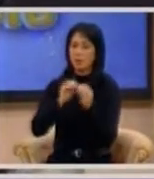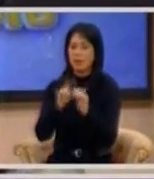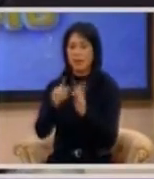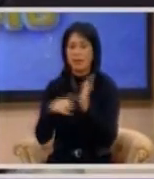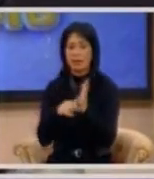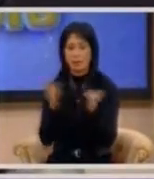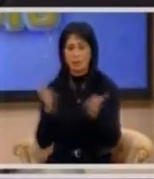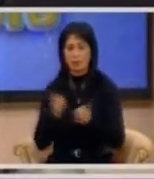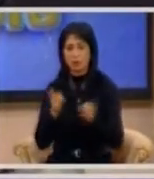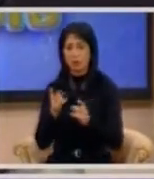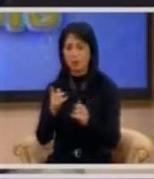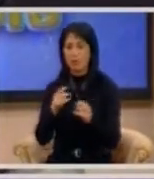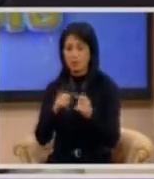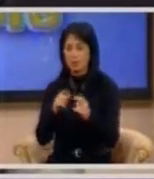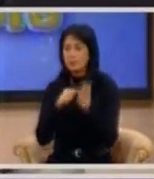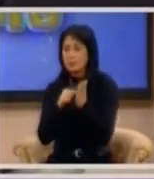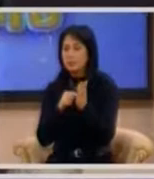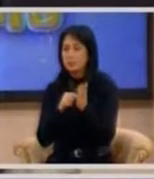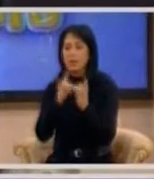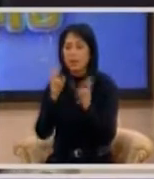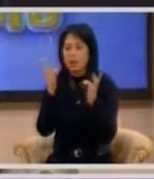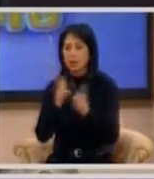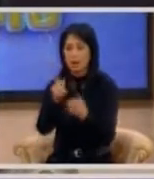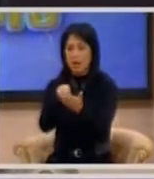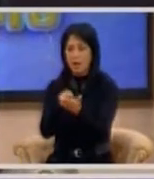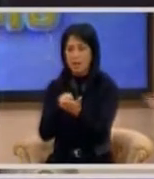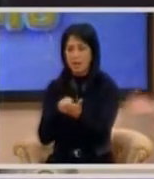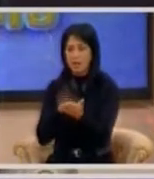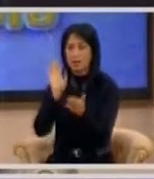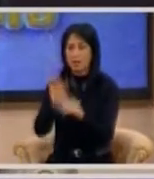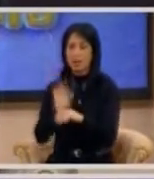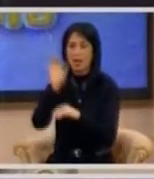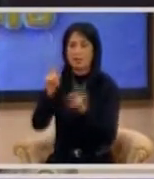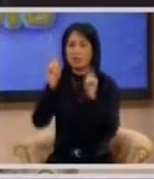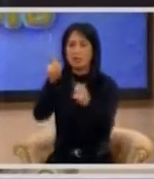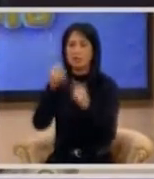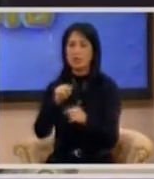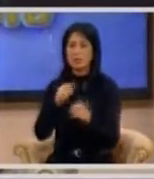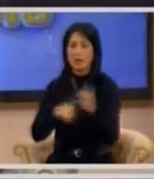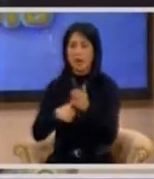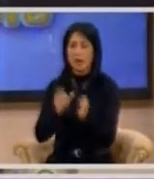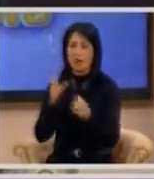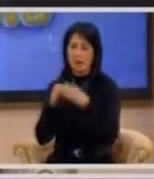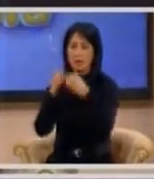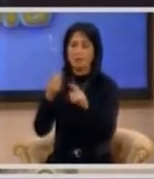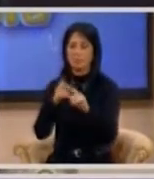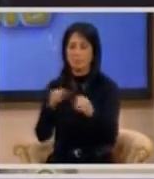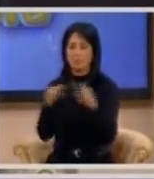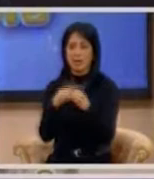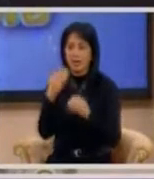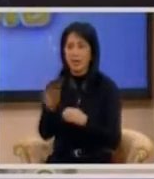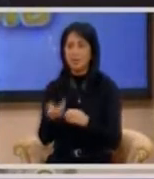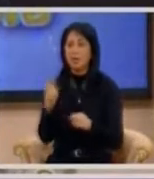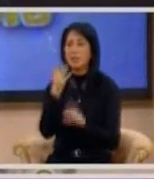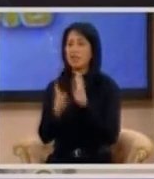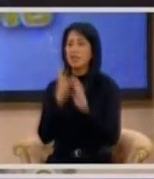ჭირდებათ, გამოკითხონ ზუსტად, მე შემდეგ ამის რეგისტრაცია მოხდეს და გაგზავნა შესაბამისი უწყებებთან, რომ ისინი სწრაფად მივიდნენ და აეხმარნენ. პირველ რიგში